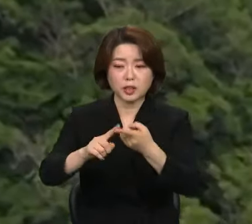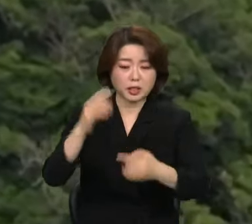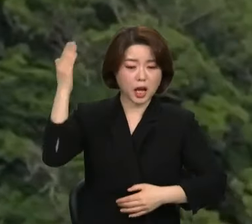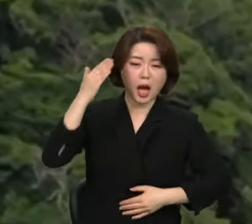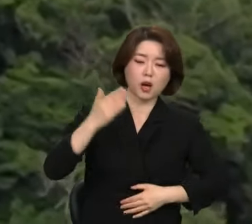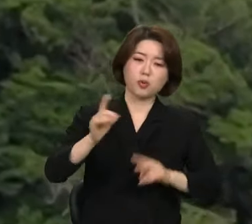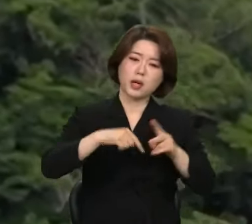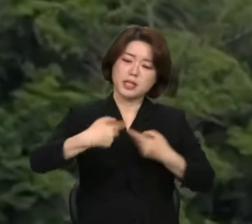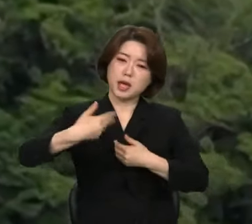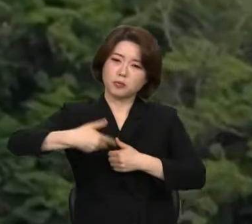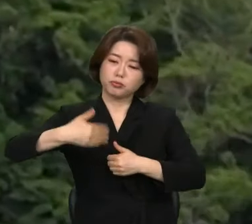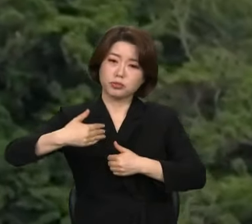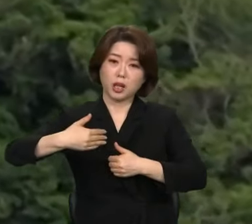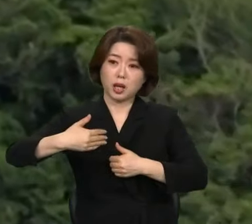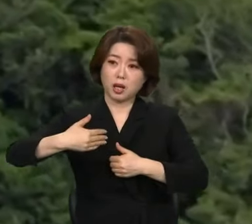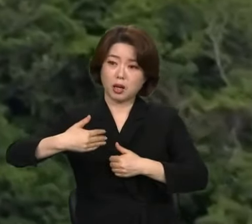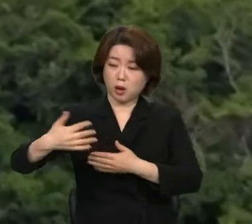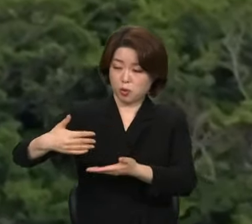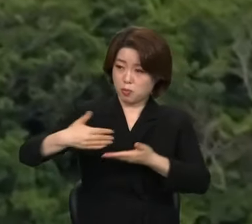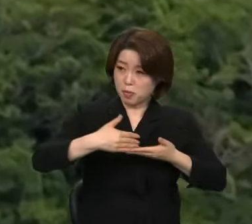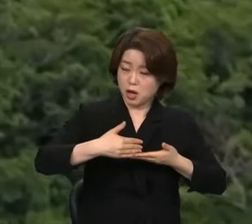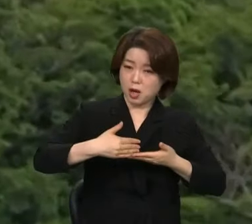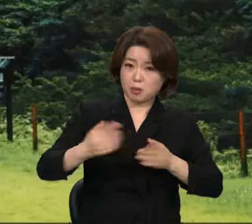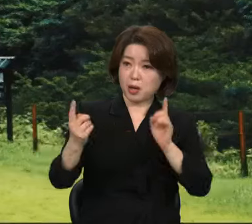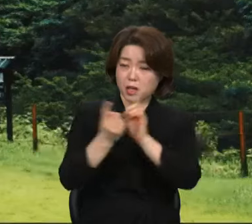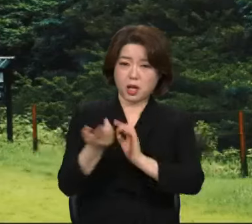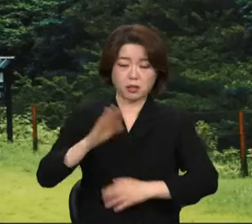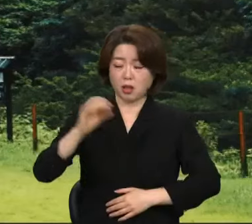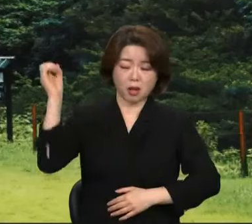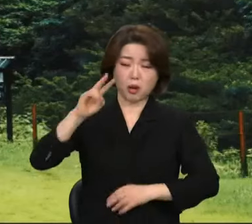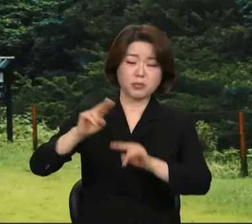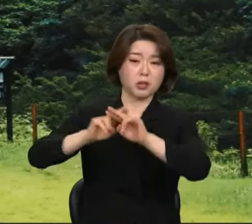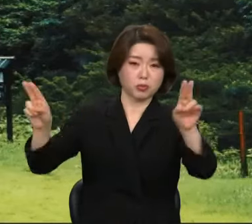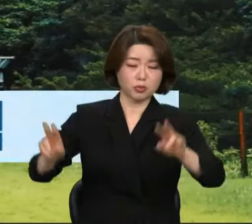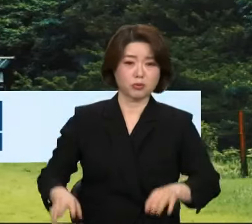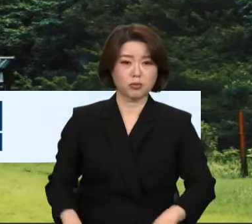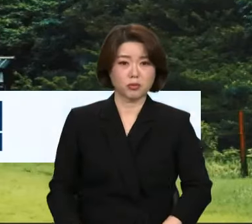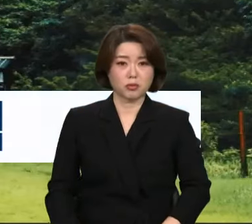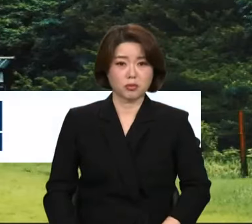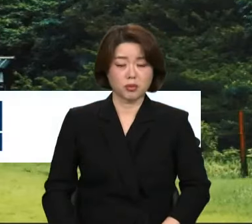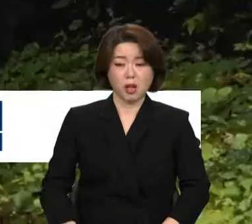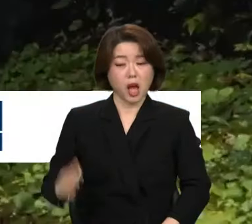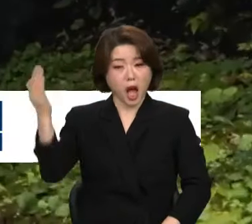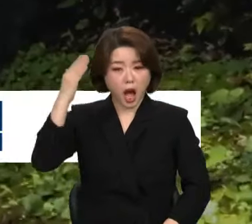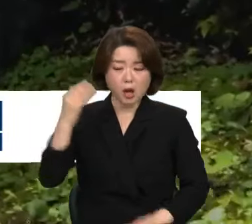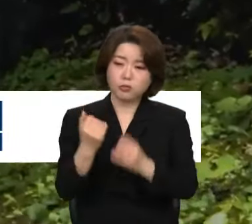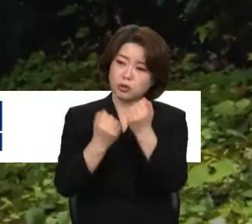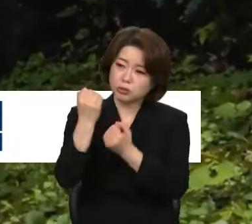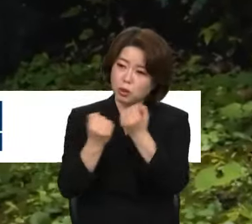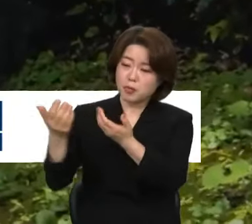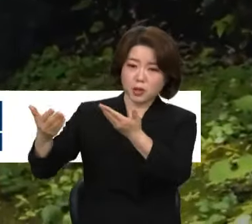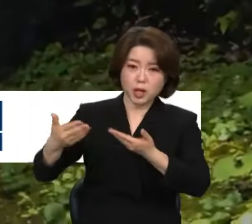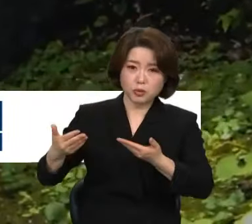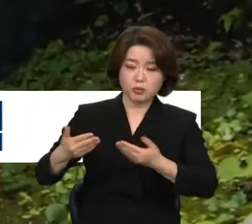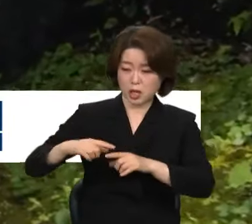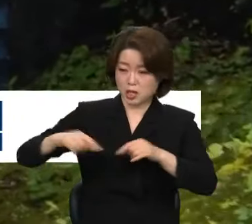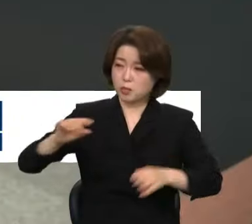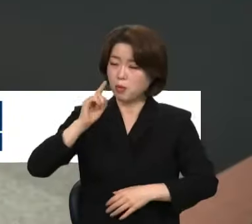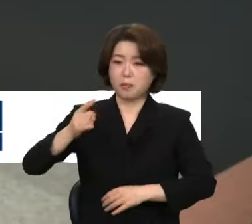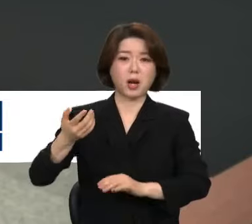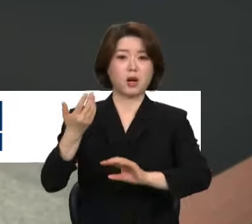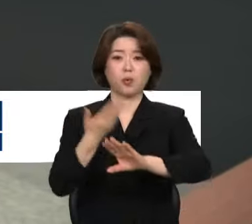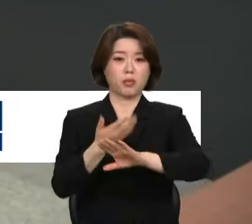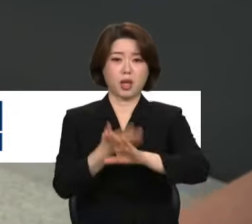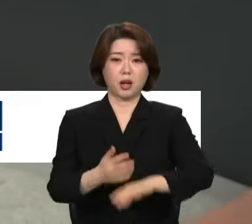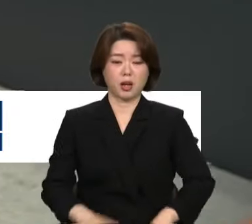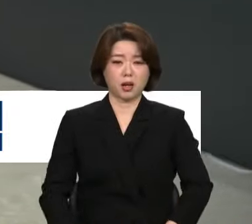요청해놓고는 급작스레 취소 통보를 한 겁니다. 한국에 정중히 설명하겠다는 일본 정부의 말과도 다릅니다. 통상